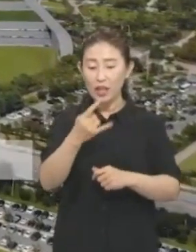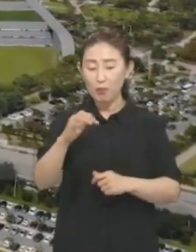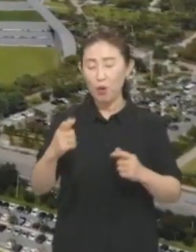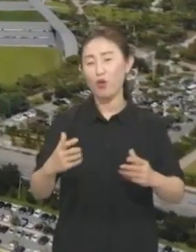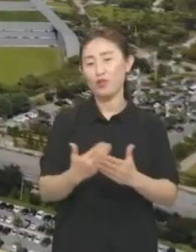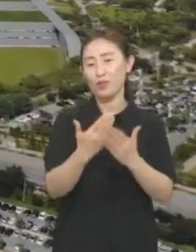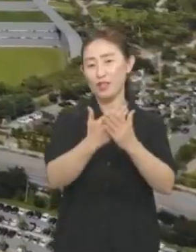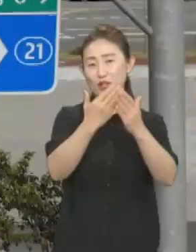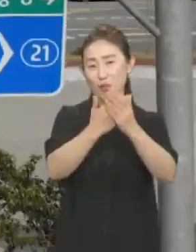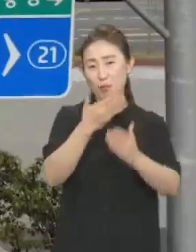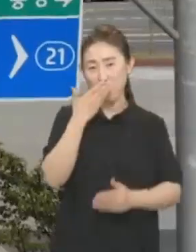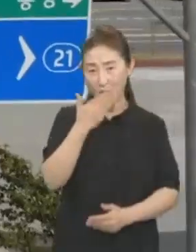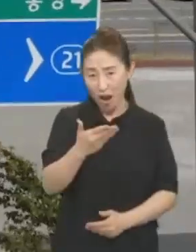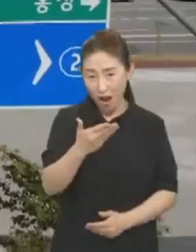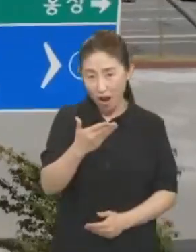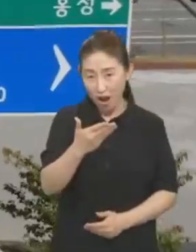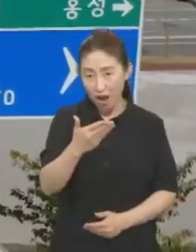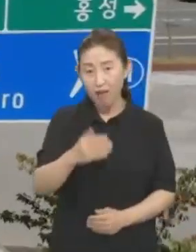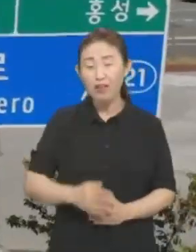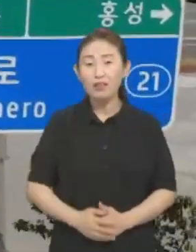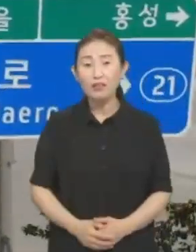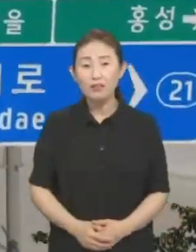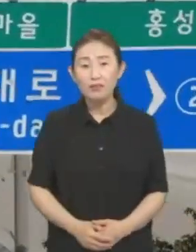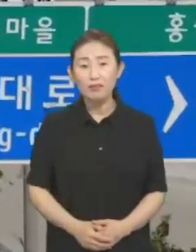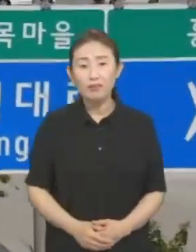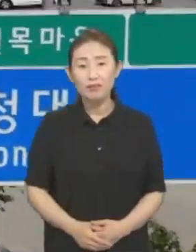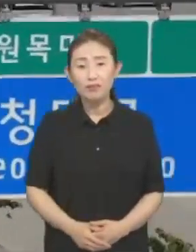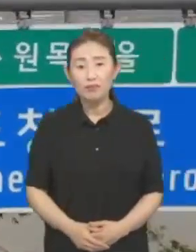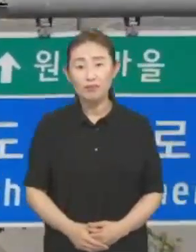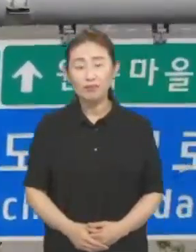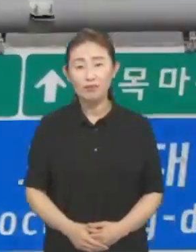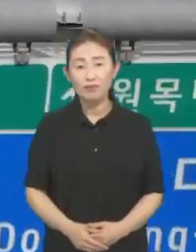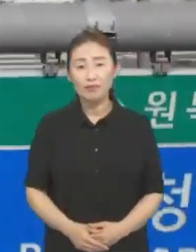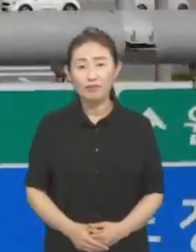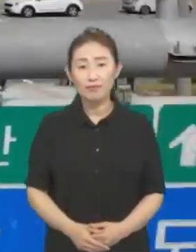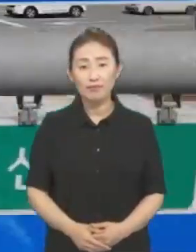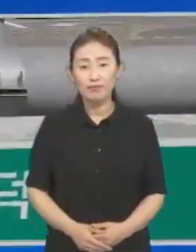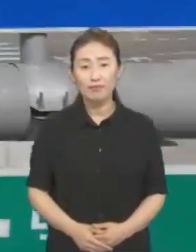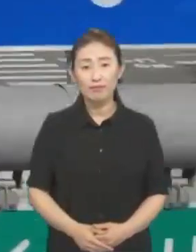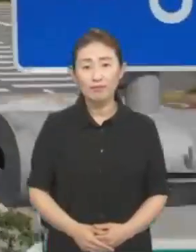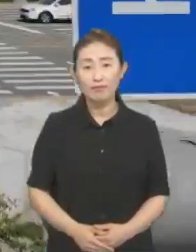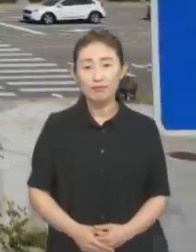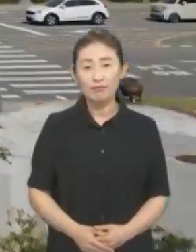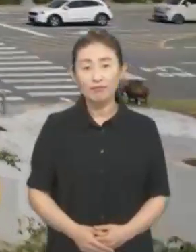최고의 카드를 확보하게 되는 효과가 예상됩니다. TJB 강진원입니다.